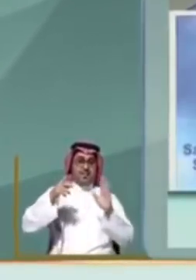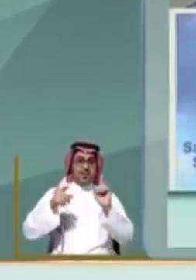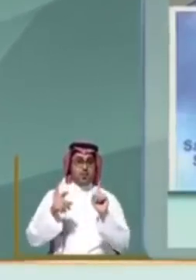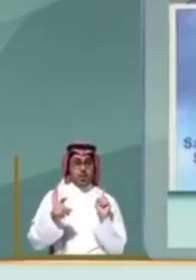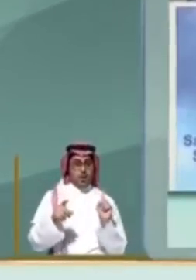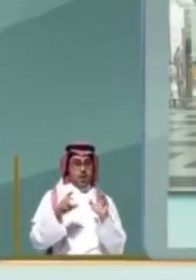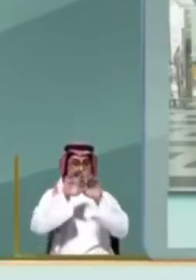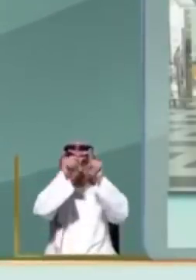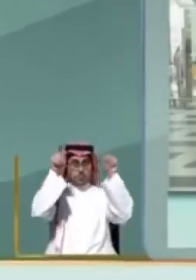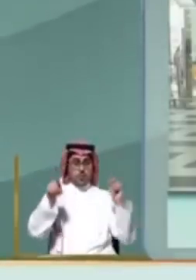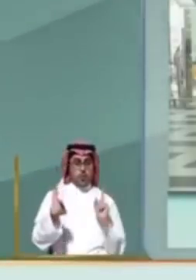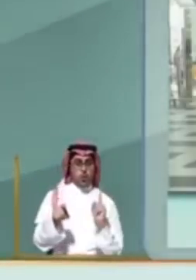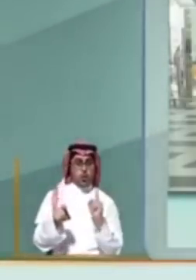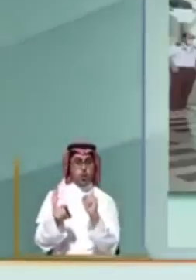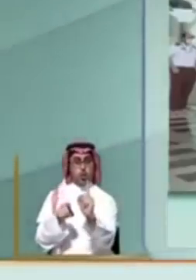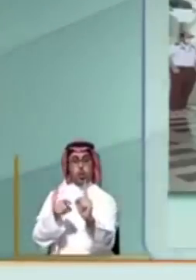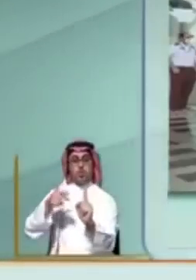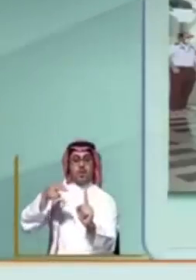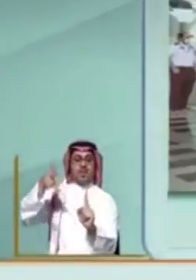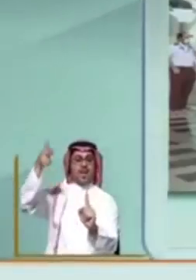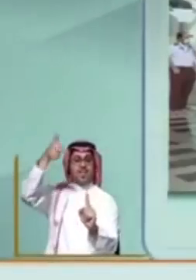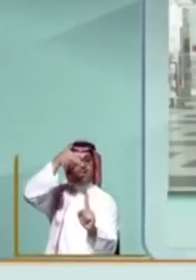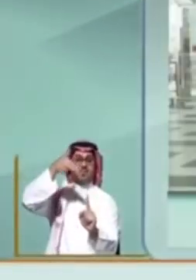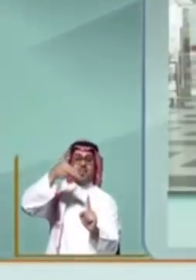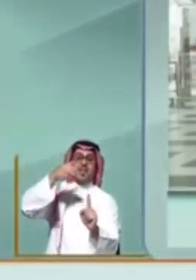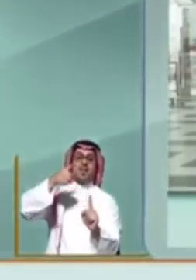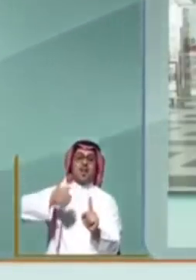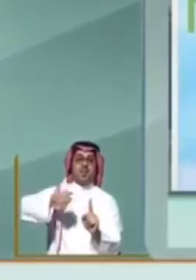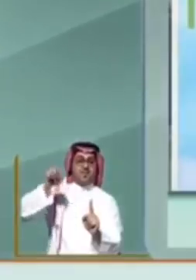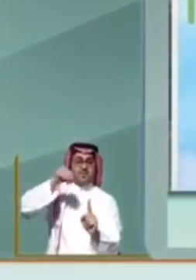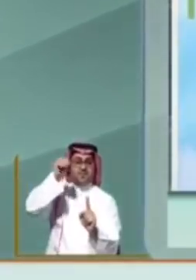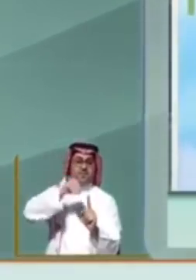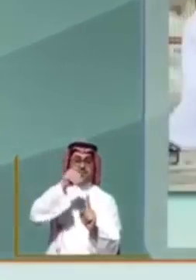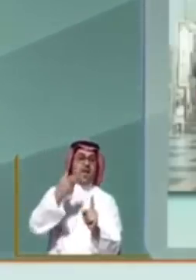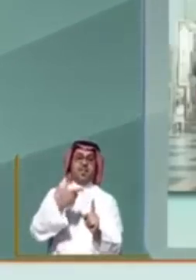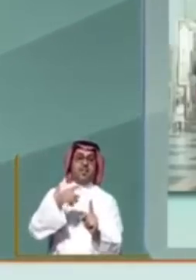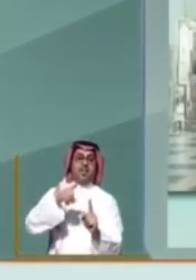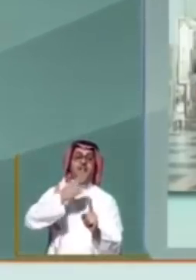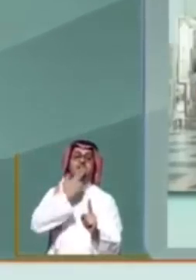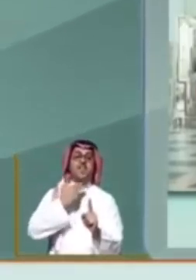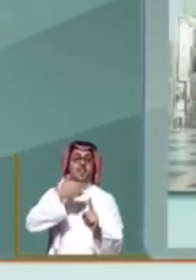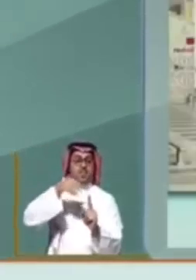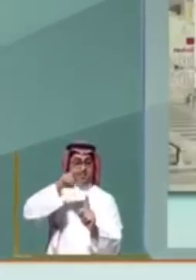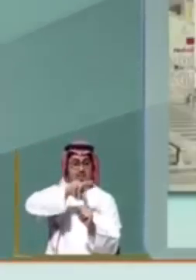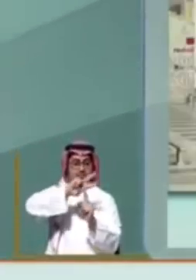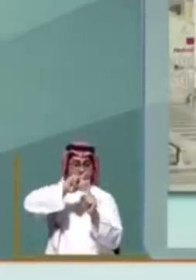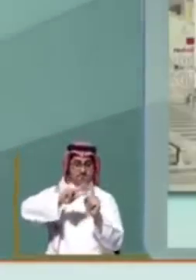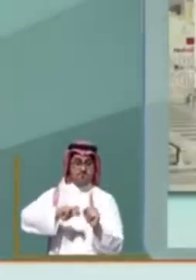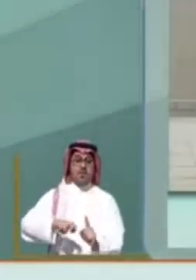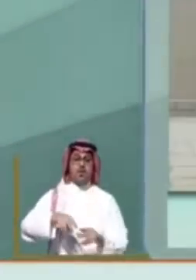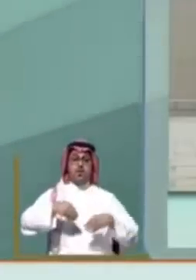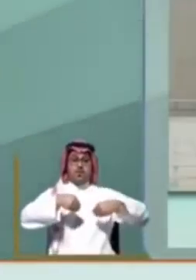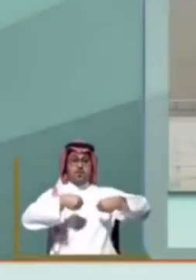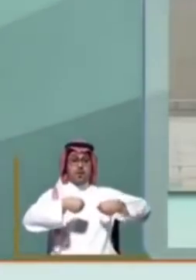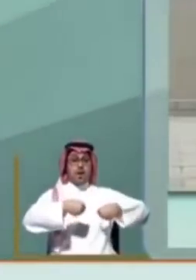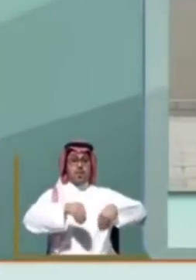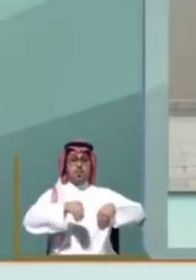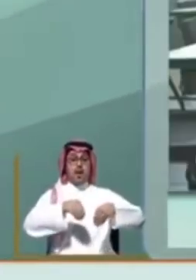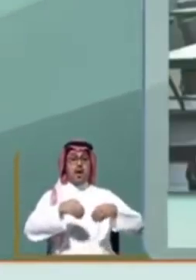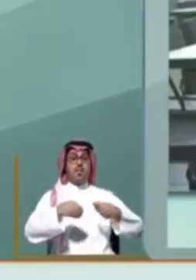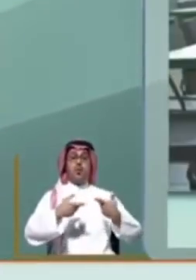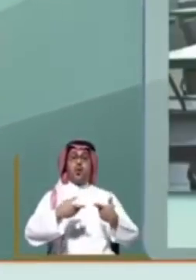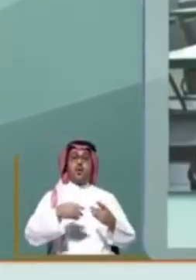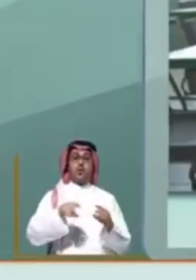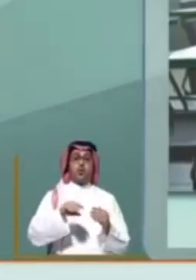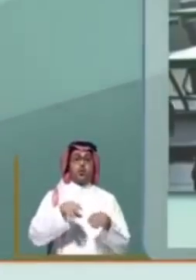خمسة يعني وحدات تعقيم. كان أولها في سوق الخضار تقوم بعمل التعقيم والتطهير